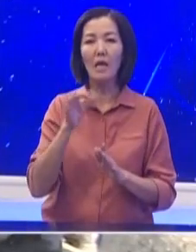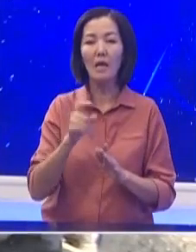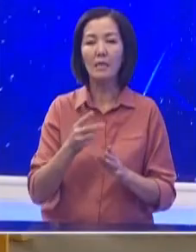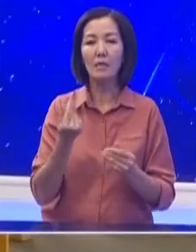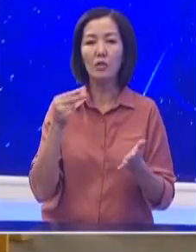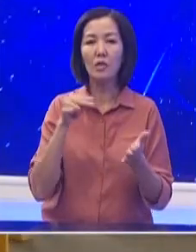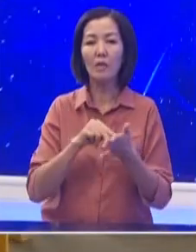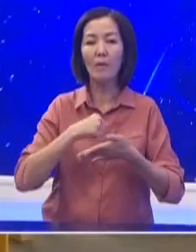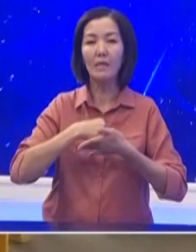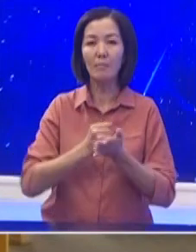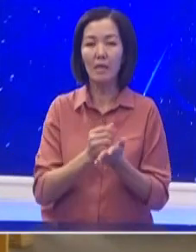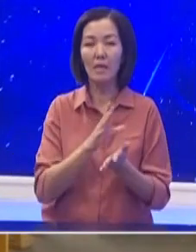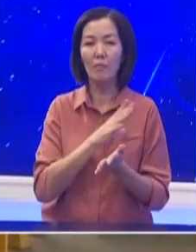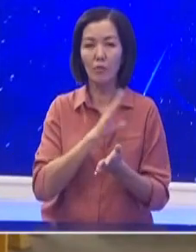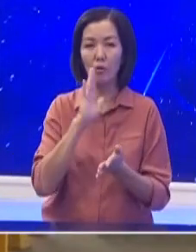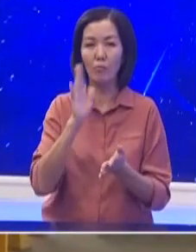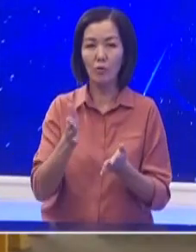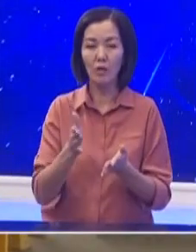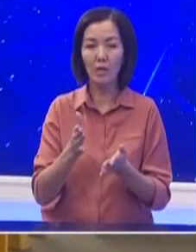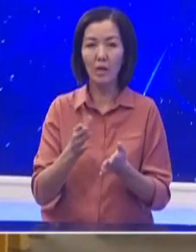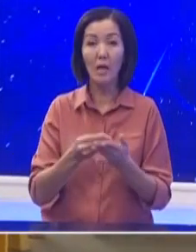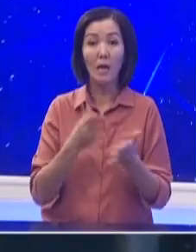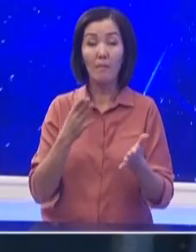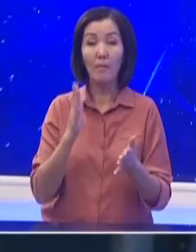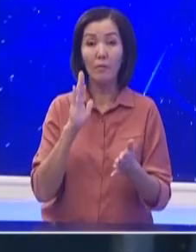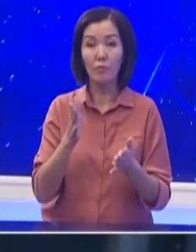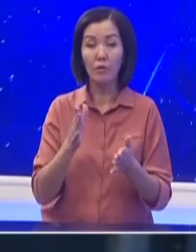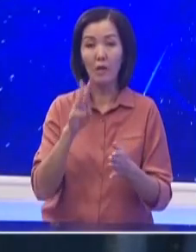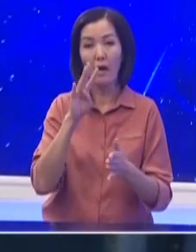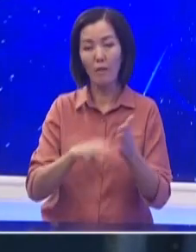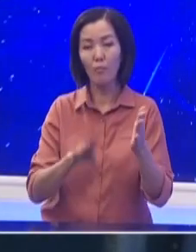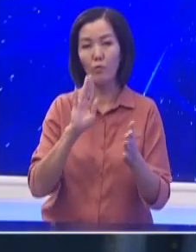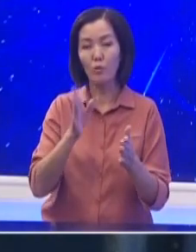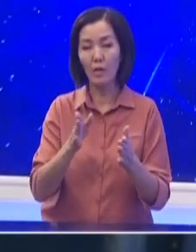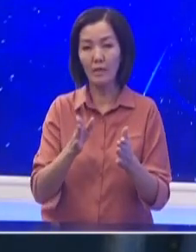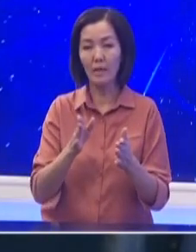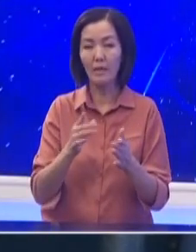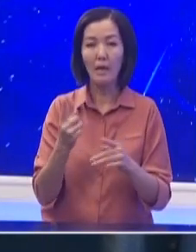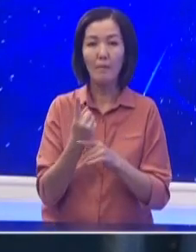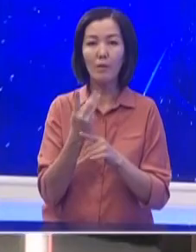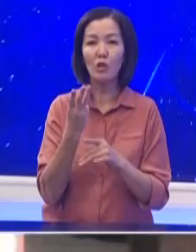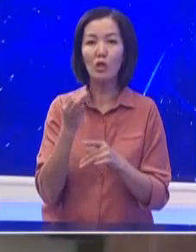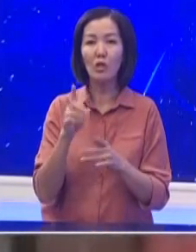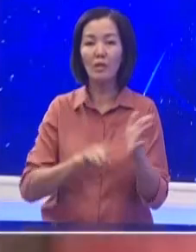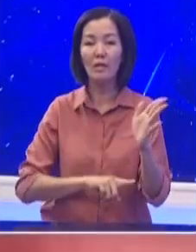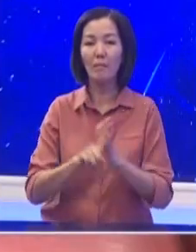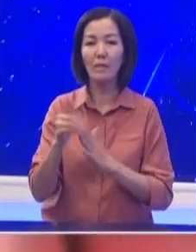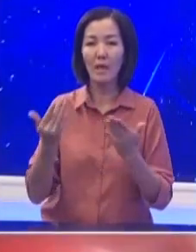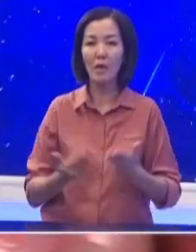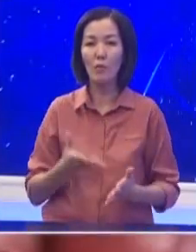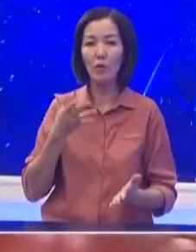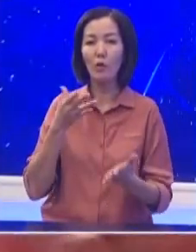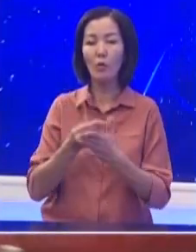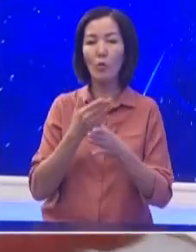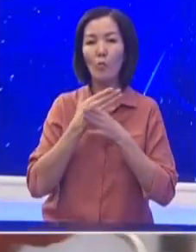шектік бағасын белгілеп отырмақ. Оны негізсіз көтергендерге айыппұл салмақ. Ал 1 шілдеден бастап атаулы әлеуметтік көмек